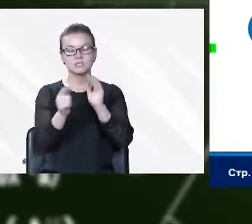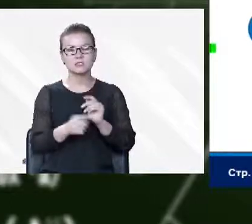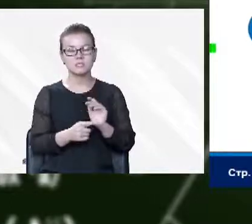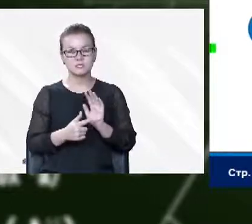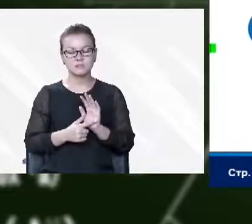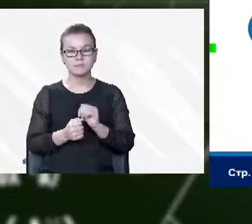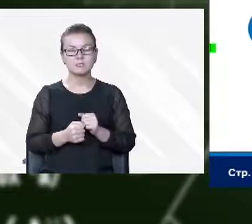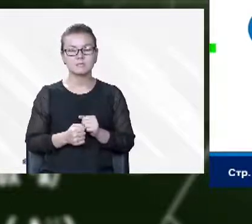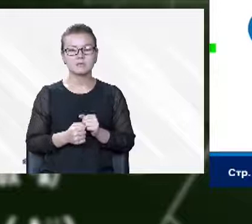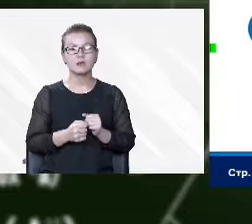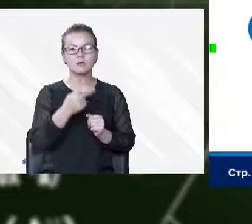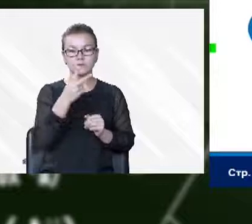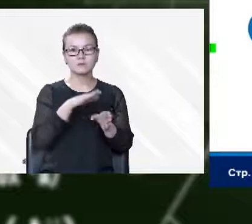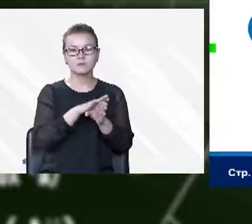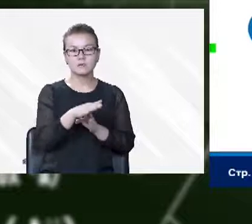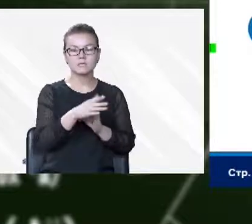1,6 и